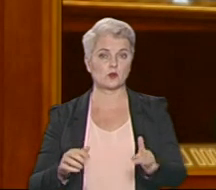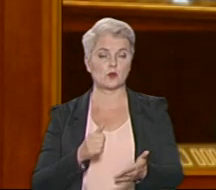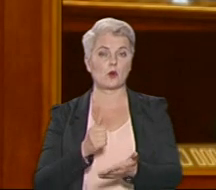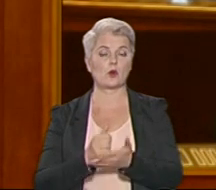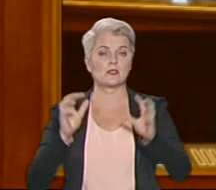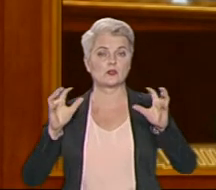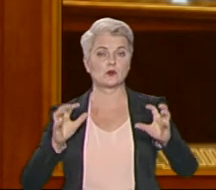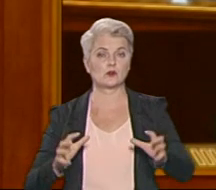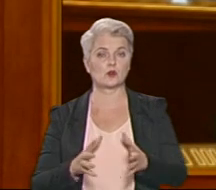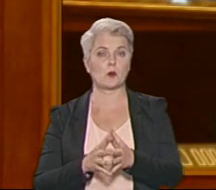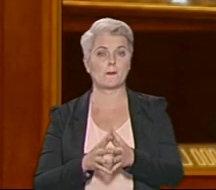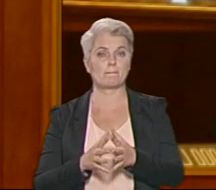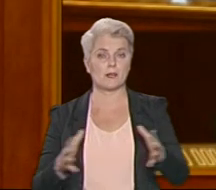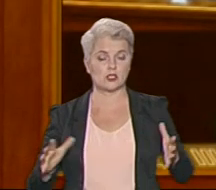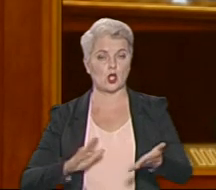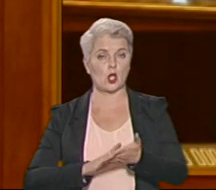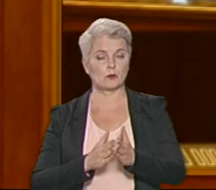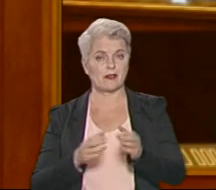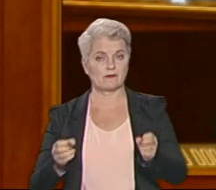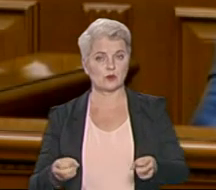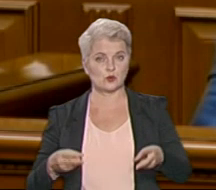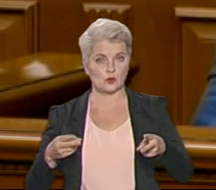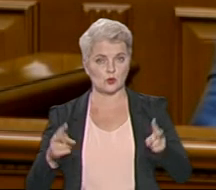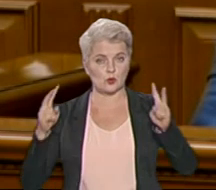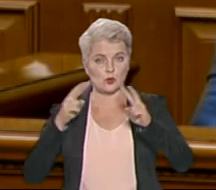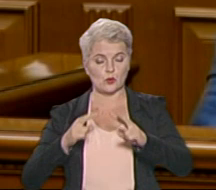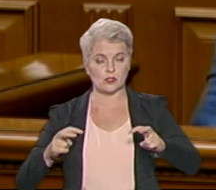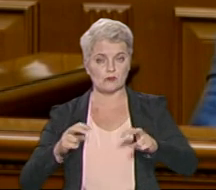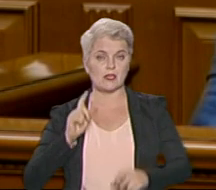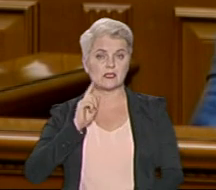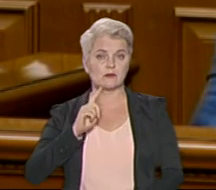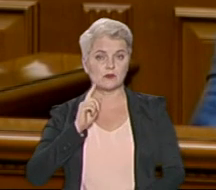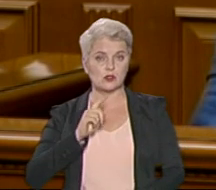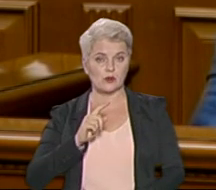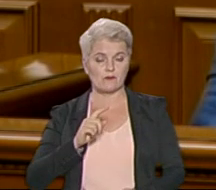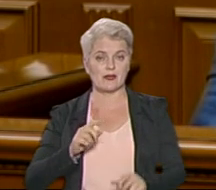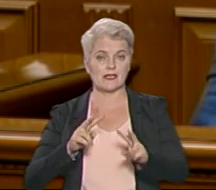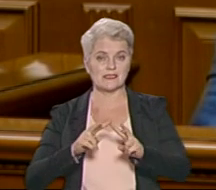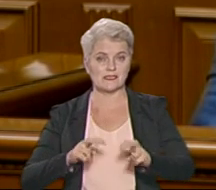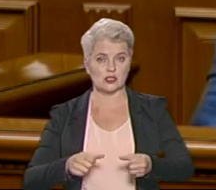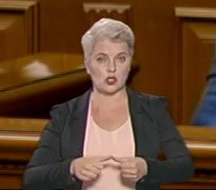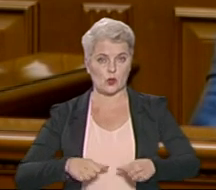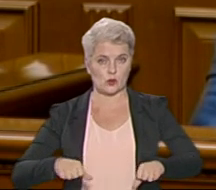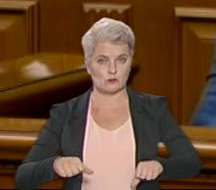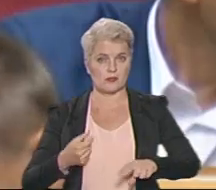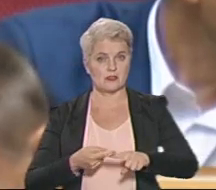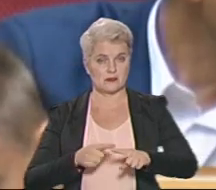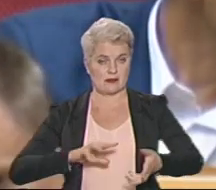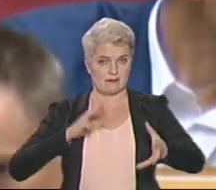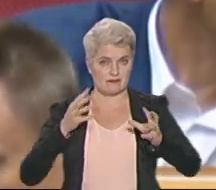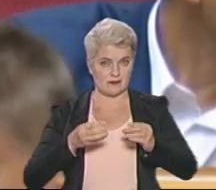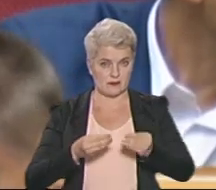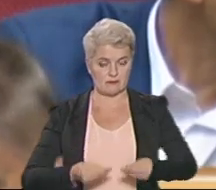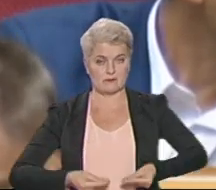обставини можливого злочину досліджуватиме тимчасова слідча комісія. Висновки ТСК представлятимуть на відкритому засіданні, окрім випадків,